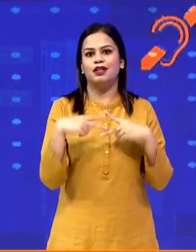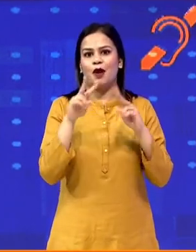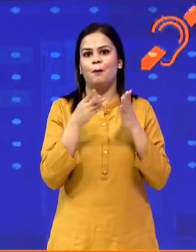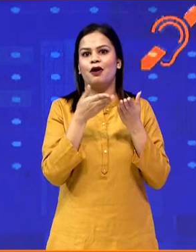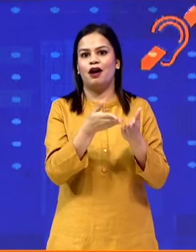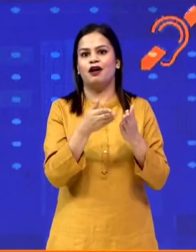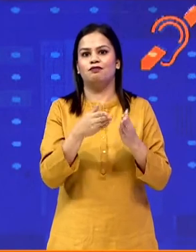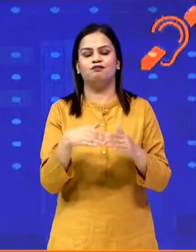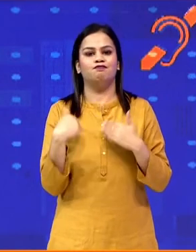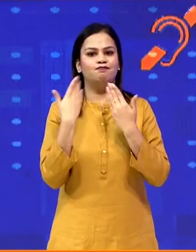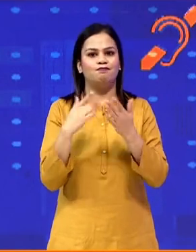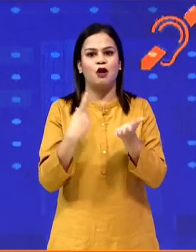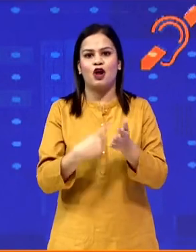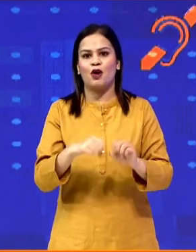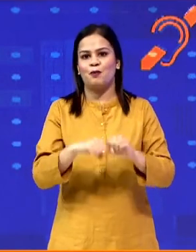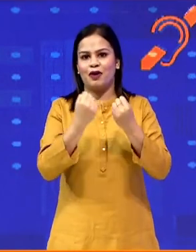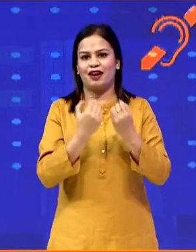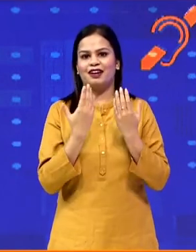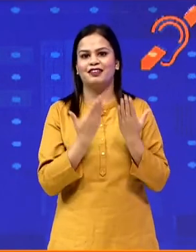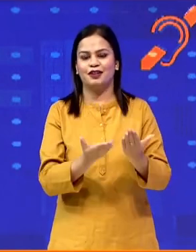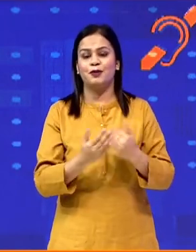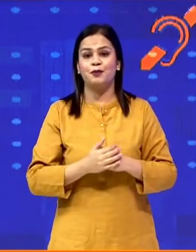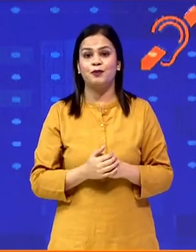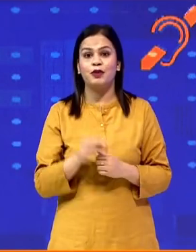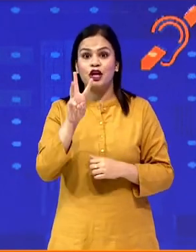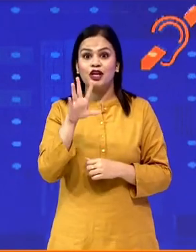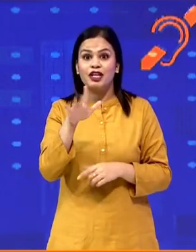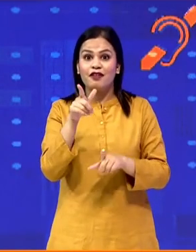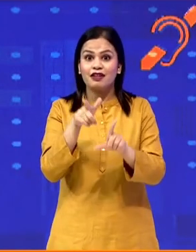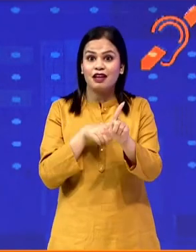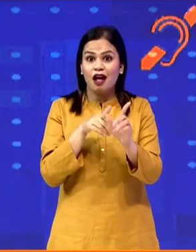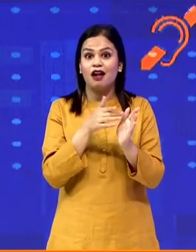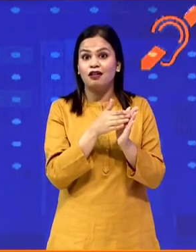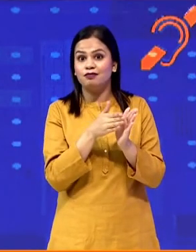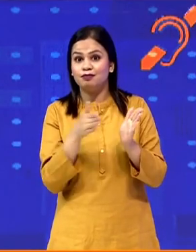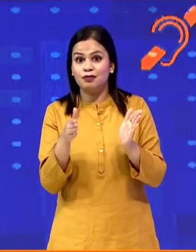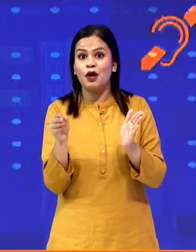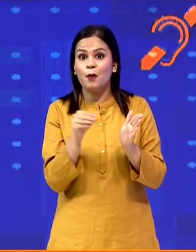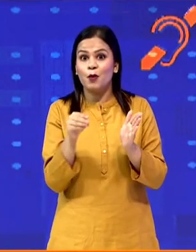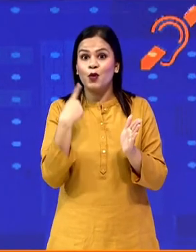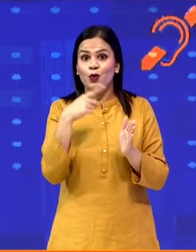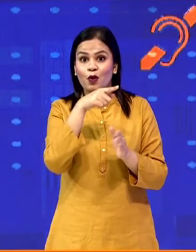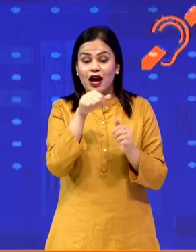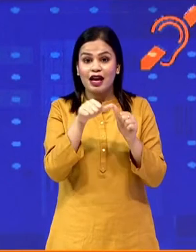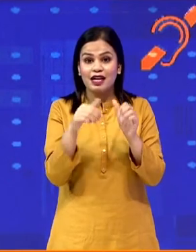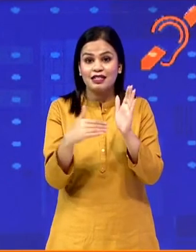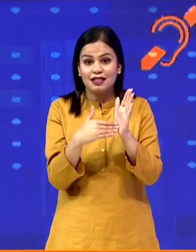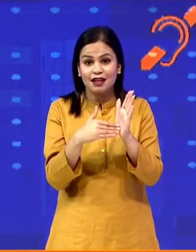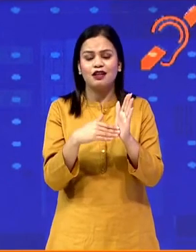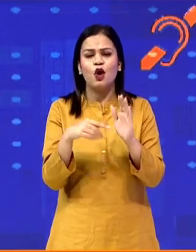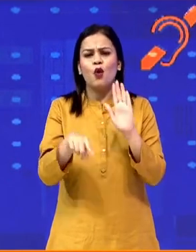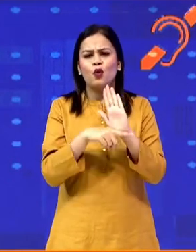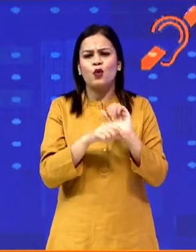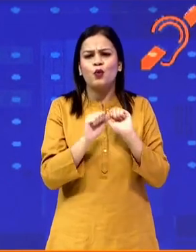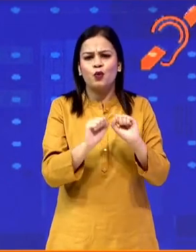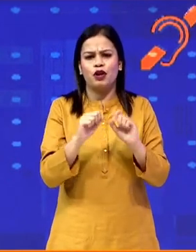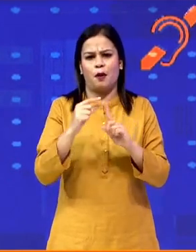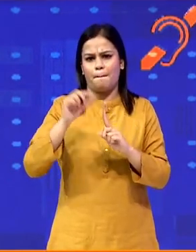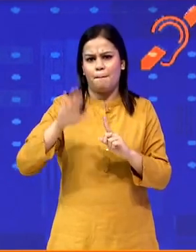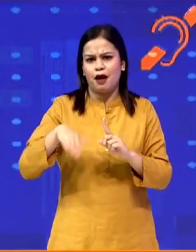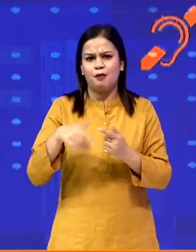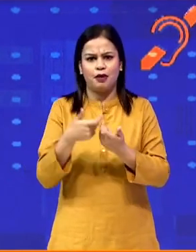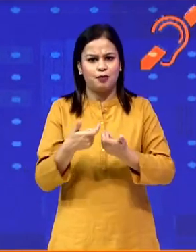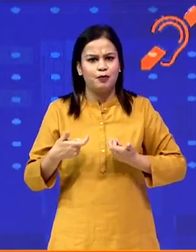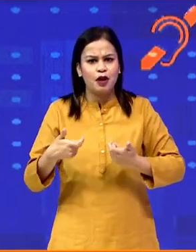रिकॉर्ड बनाया करीब 35 साल तक गुलाम नबी आजाद कांग्रेस पार्लियामेंट्री बोर्ड और वर्किंग